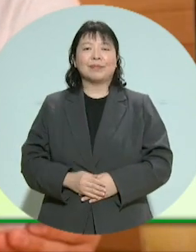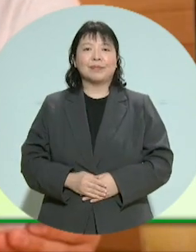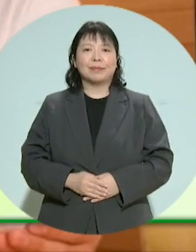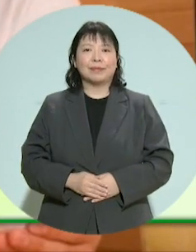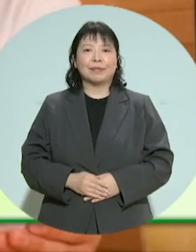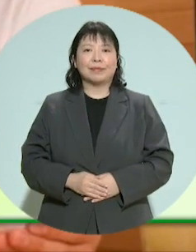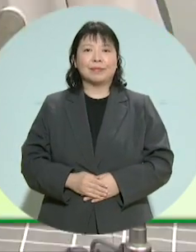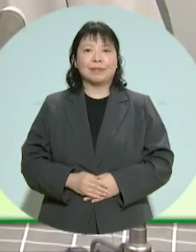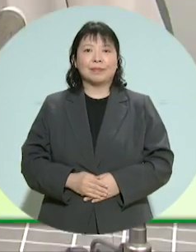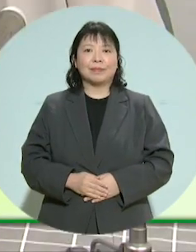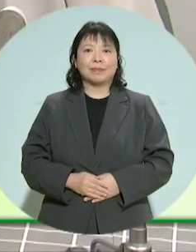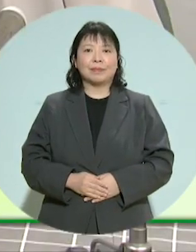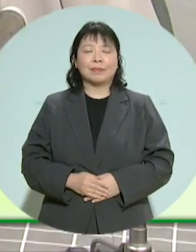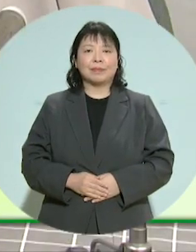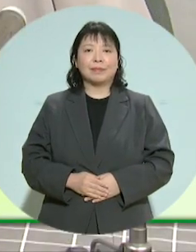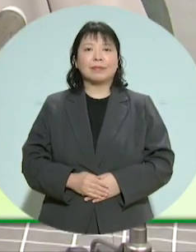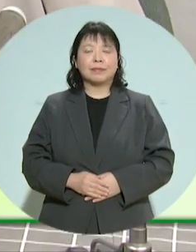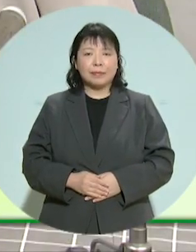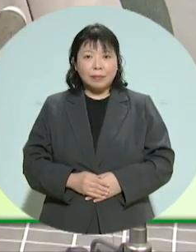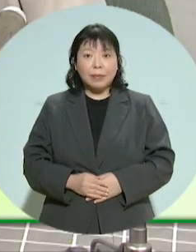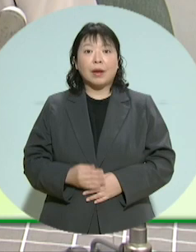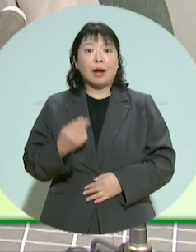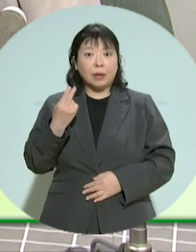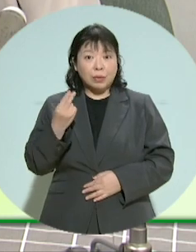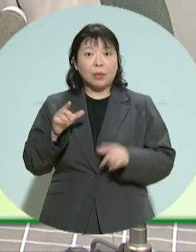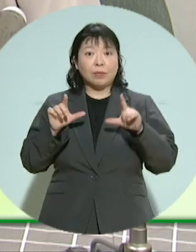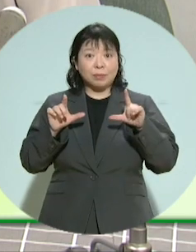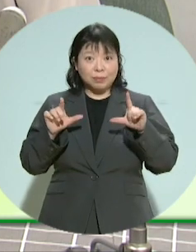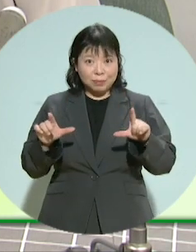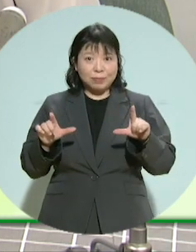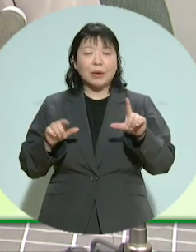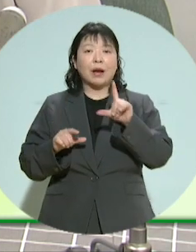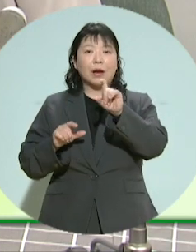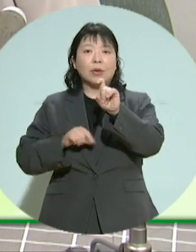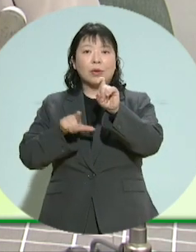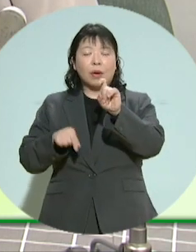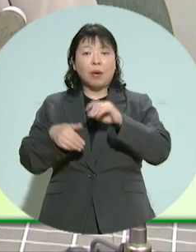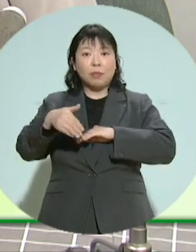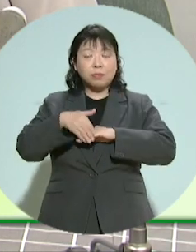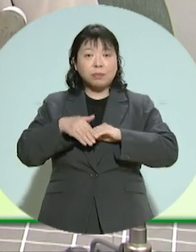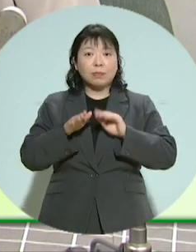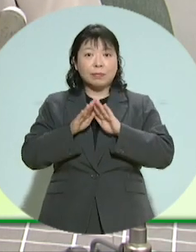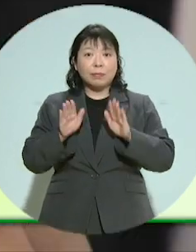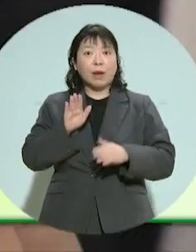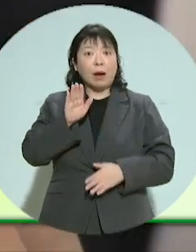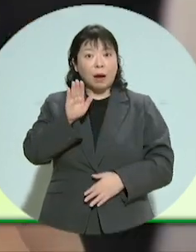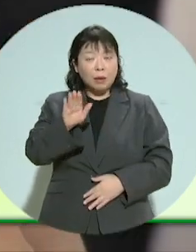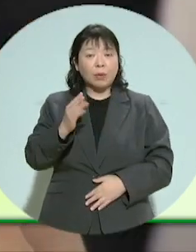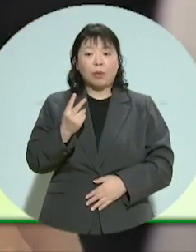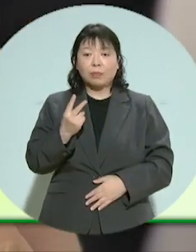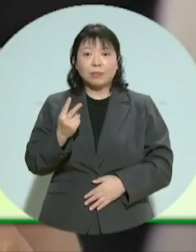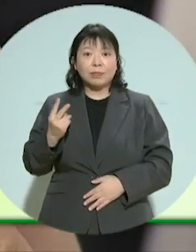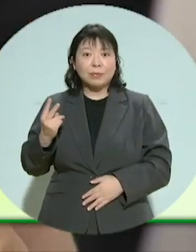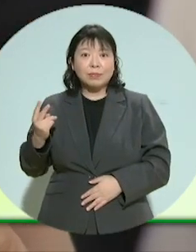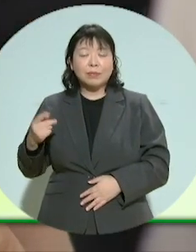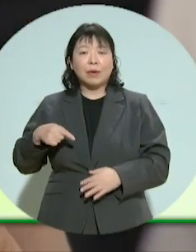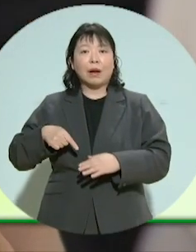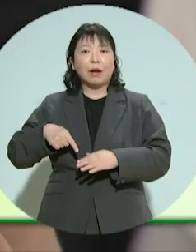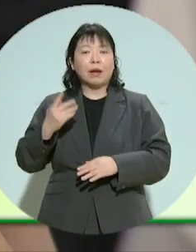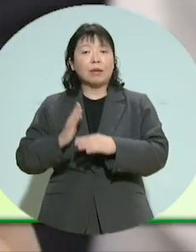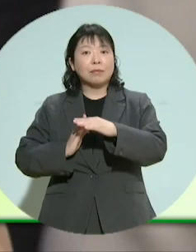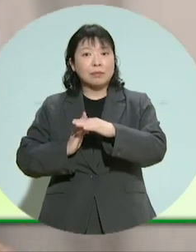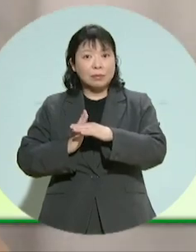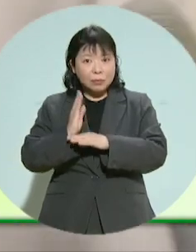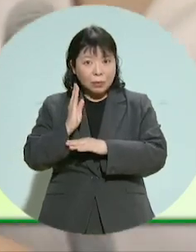。都によりますと、先月の受付開始以降、100組を超える方々から宣